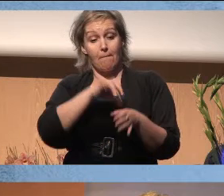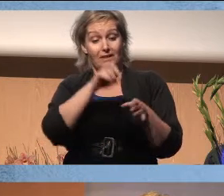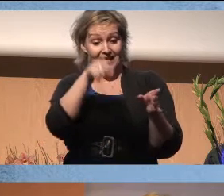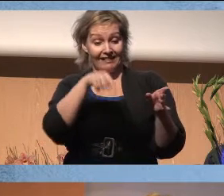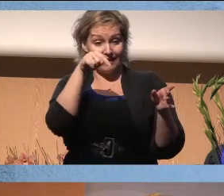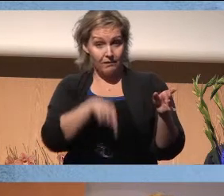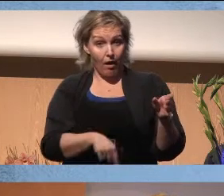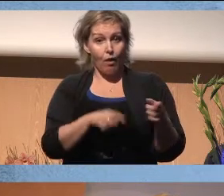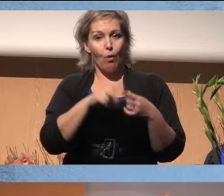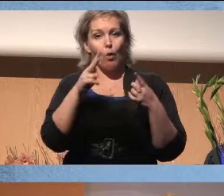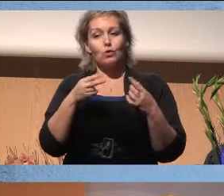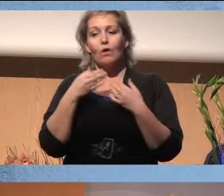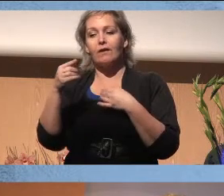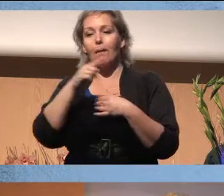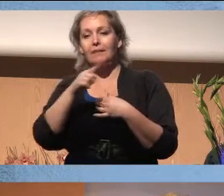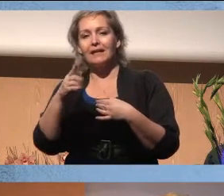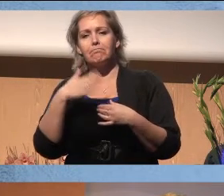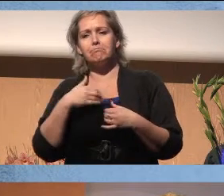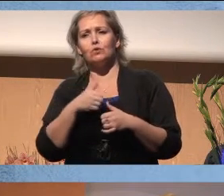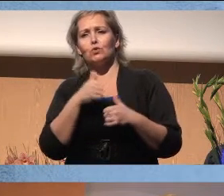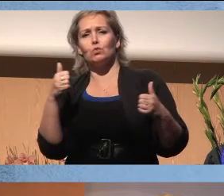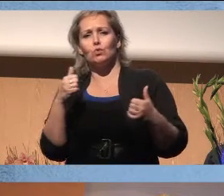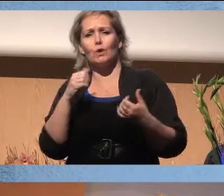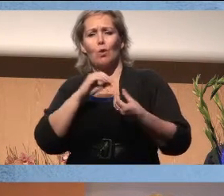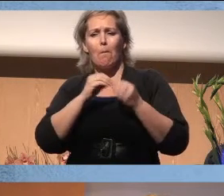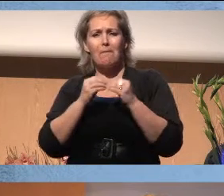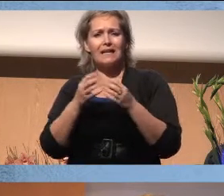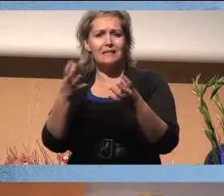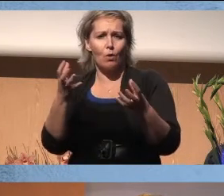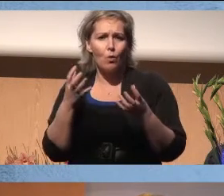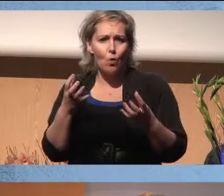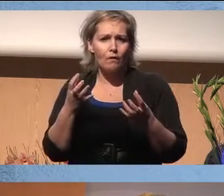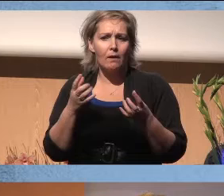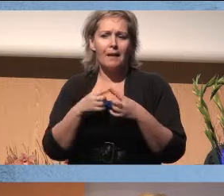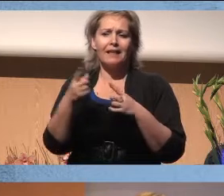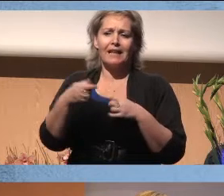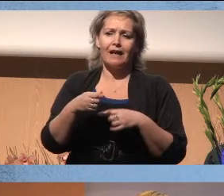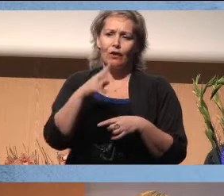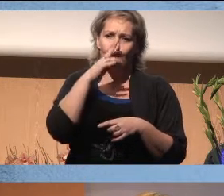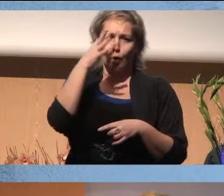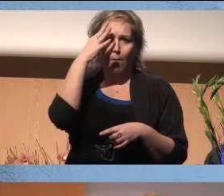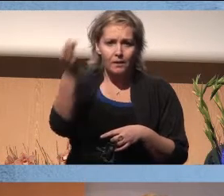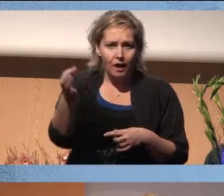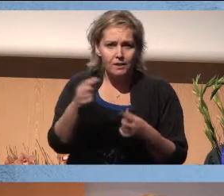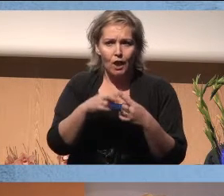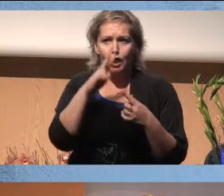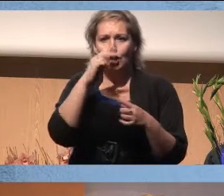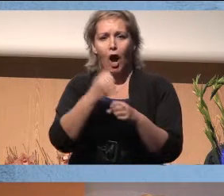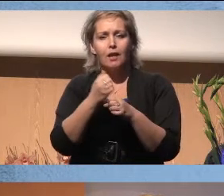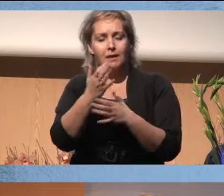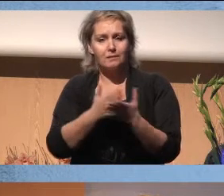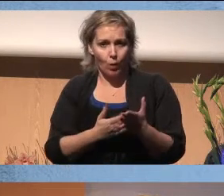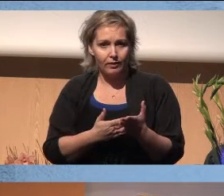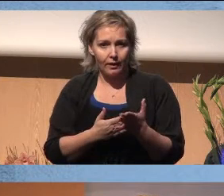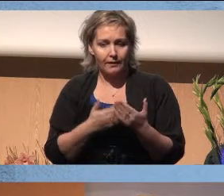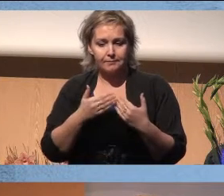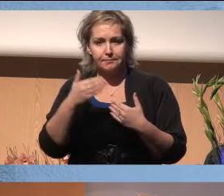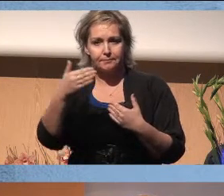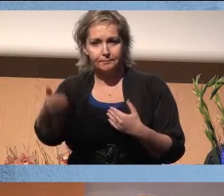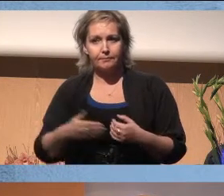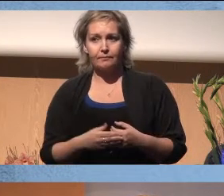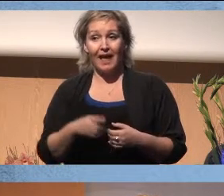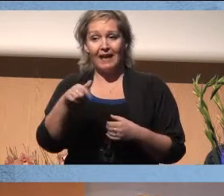i dag, og ikke minst i fremtiden, vil ha store, komplekse behov som krever ny kompetanse, nye arbeidsmåter.